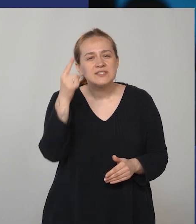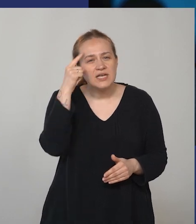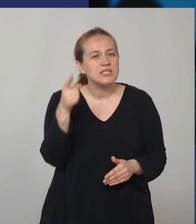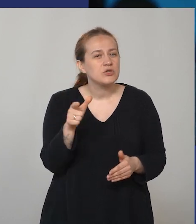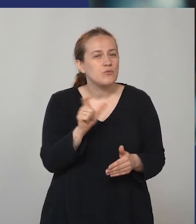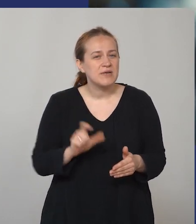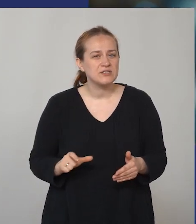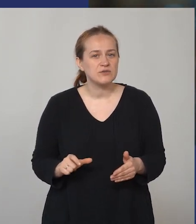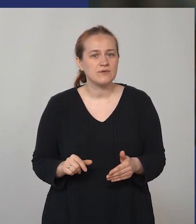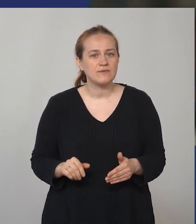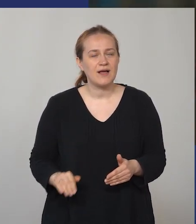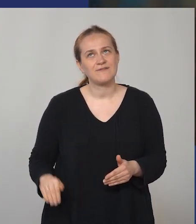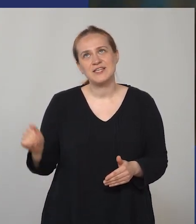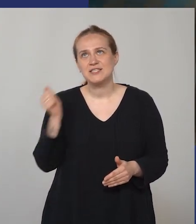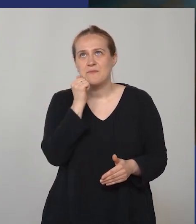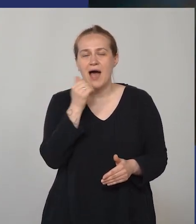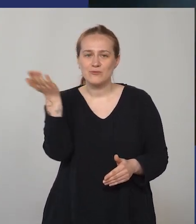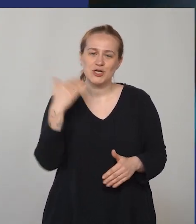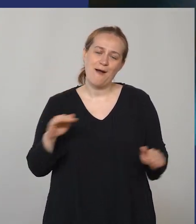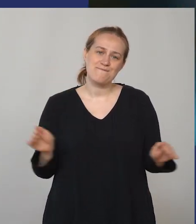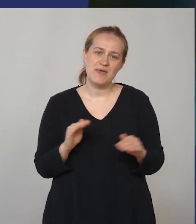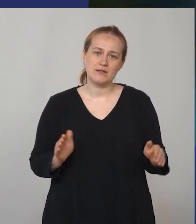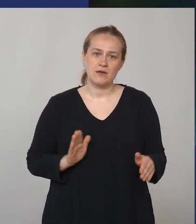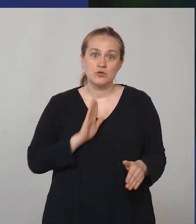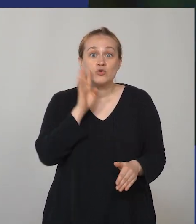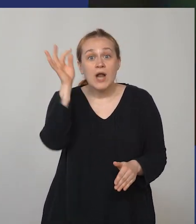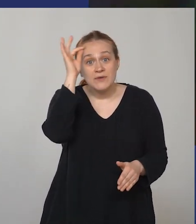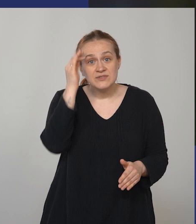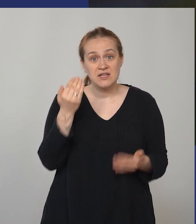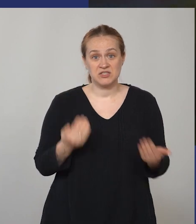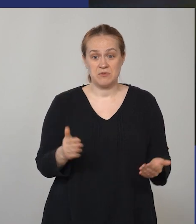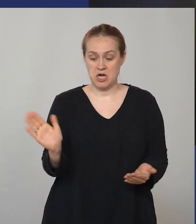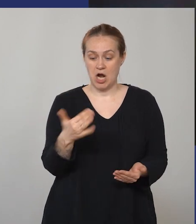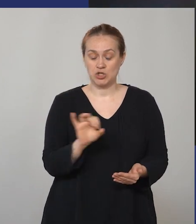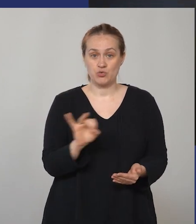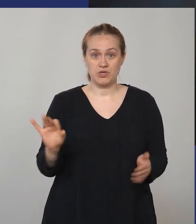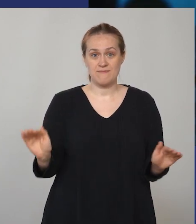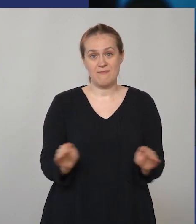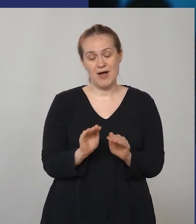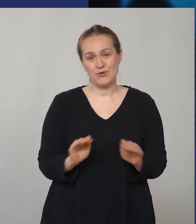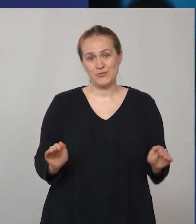Откуда вы знаете эту песню? Да в детстве бабушка пела. С утра привязалась, теперь хожу и пою.